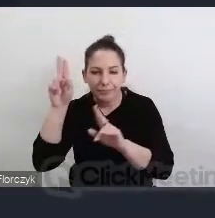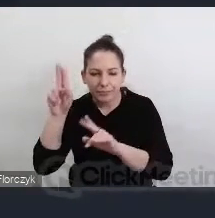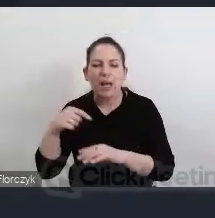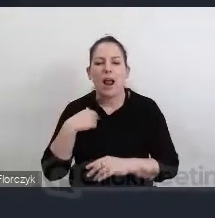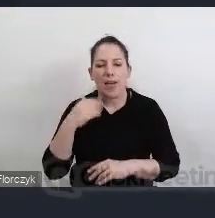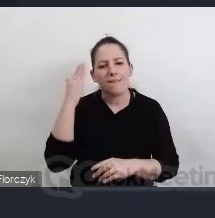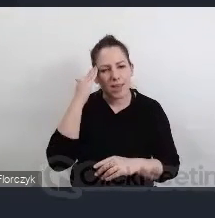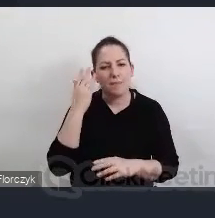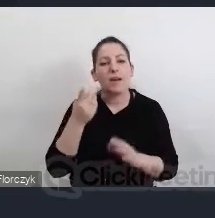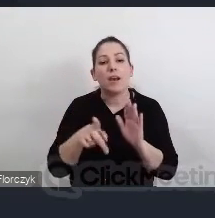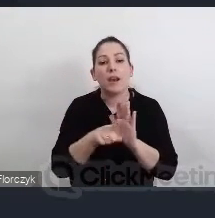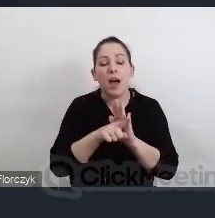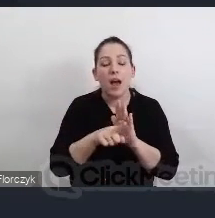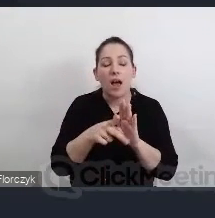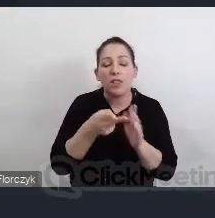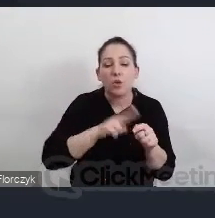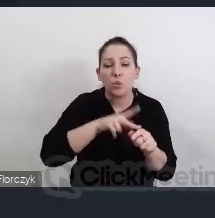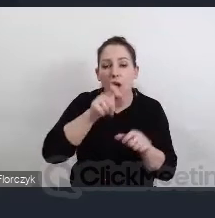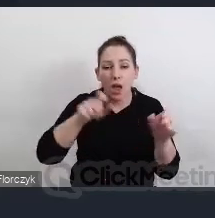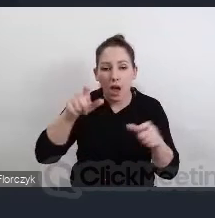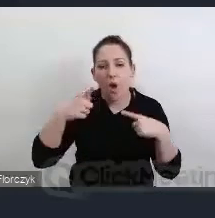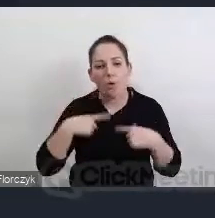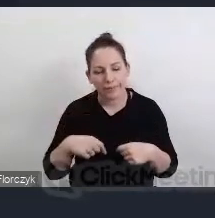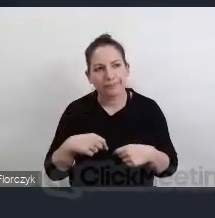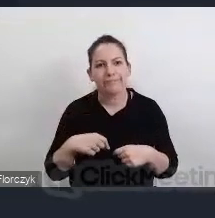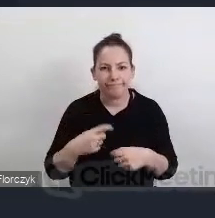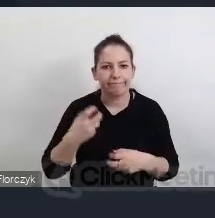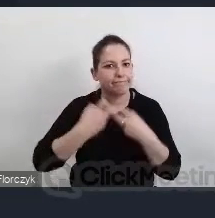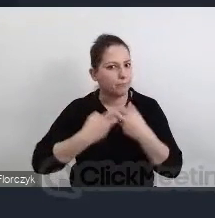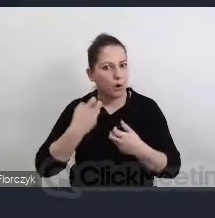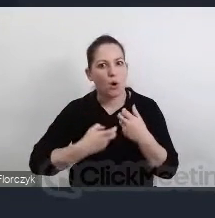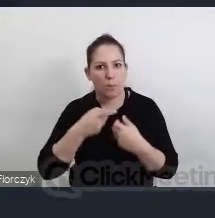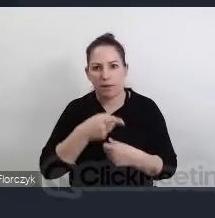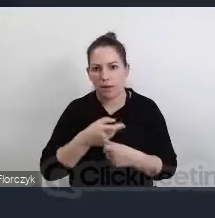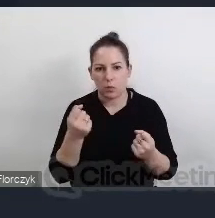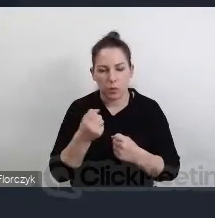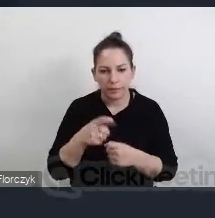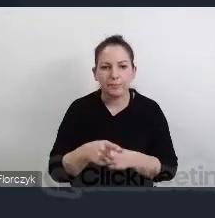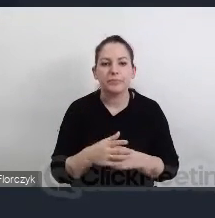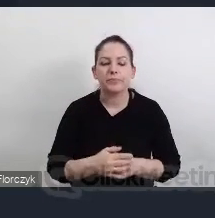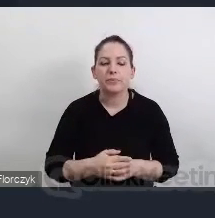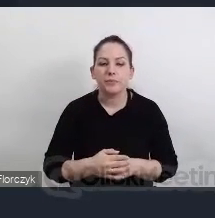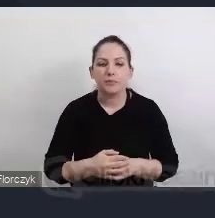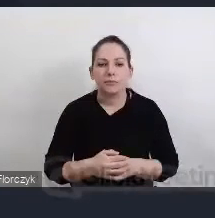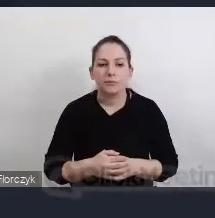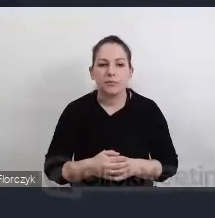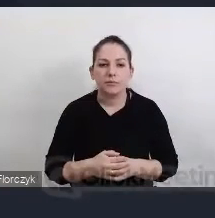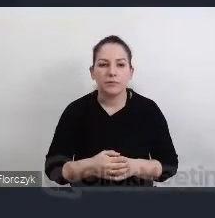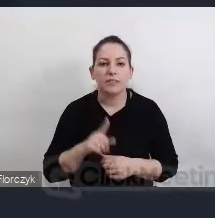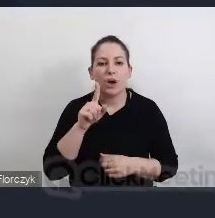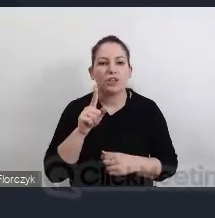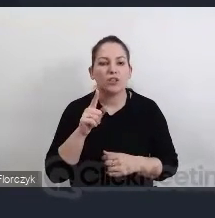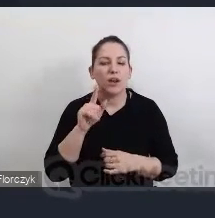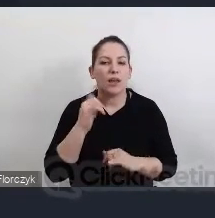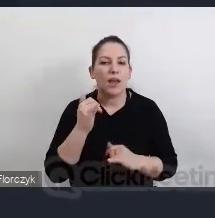dla niektórych osób na początku pewne problemy może sprawiać, zwłaszcza jak jest większa